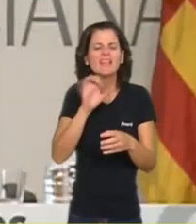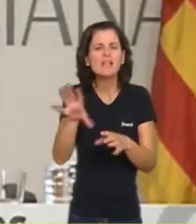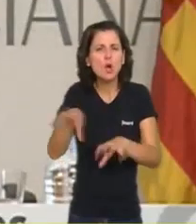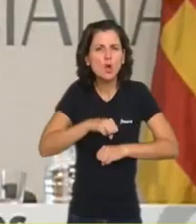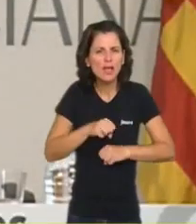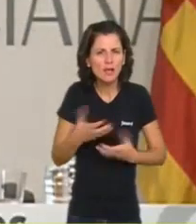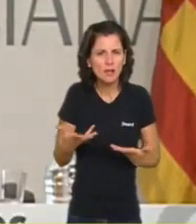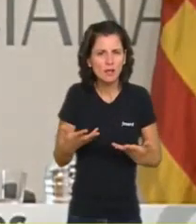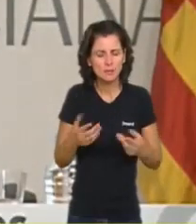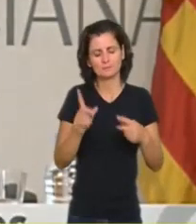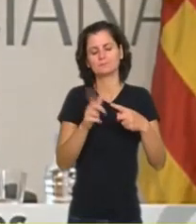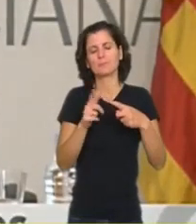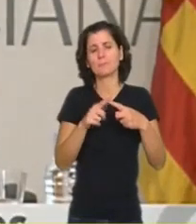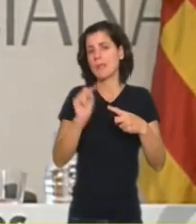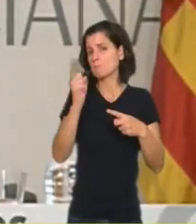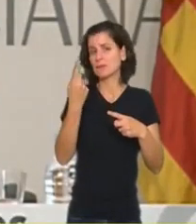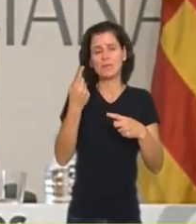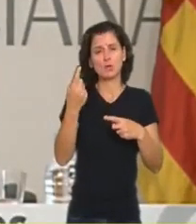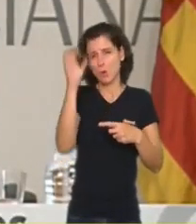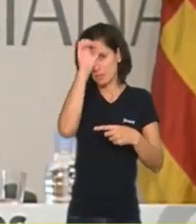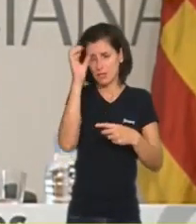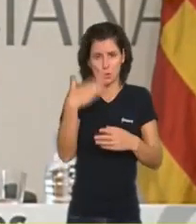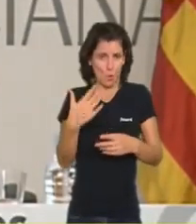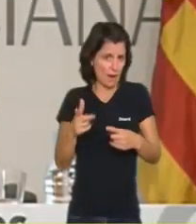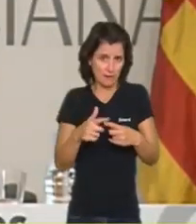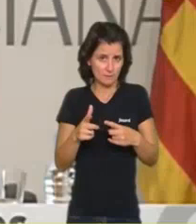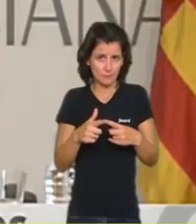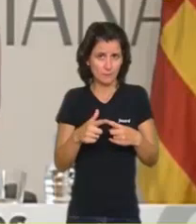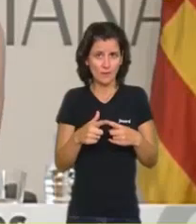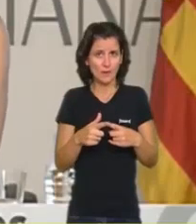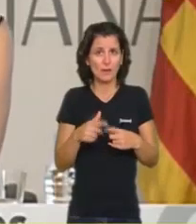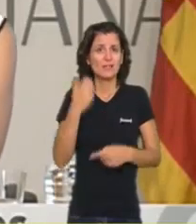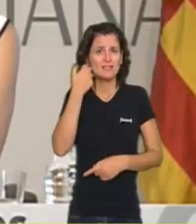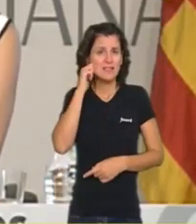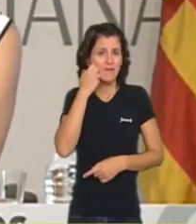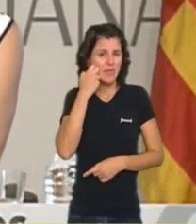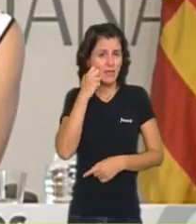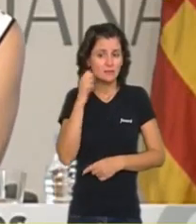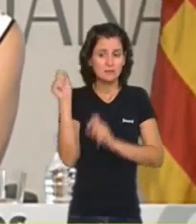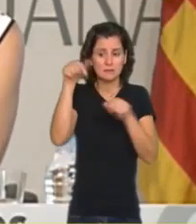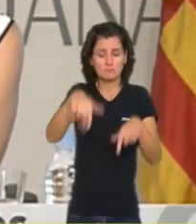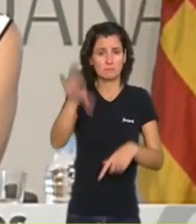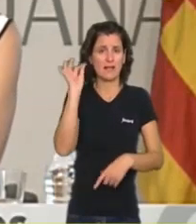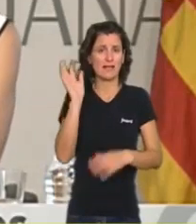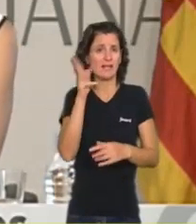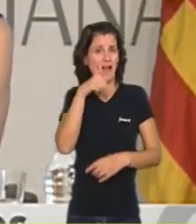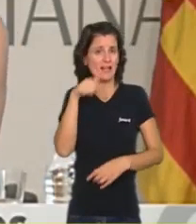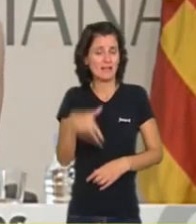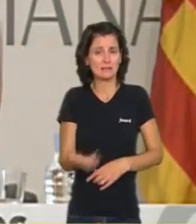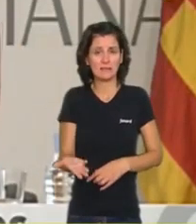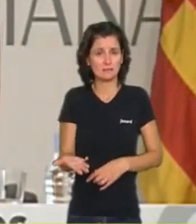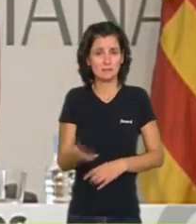molt que valorar. Vull dir, tot el món sap que el Sabadell se ve a Alacant. I